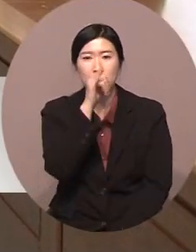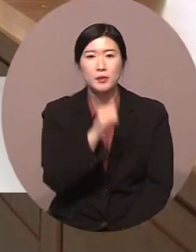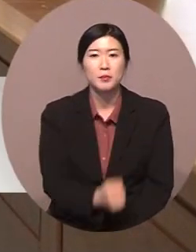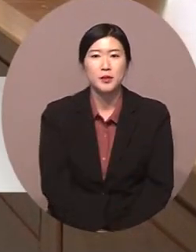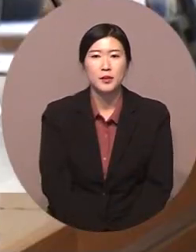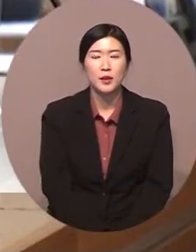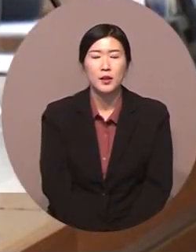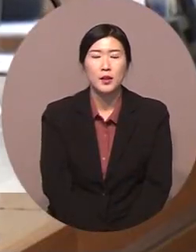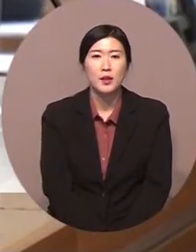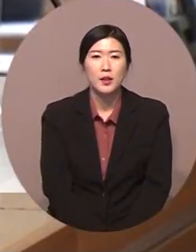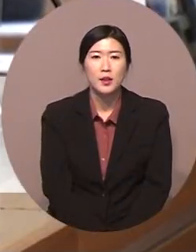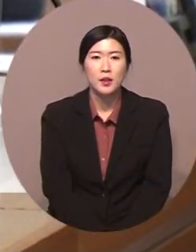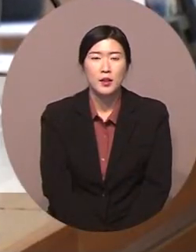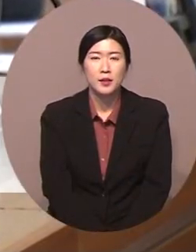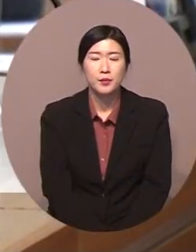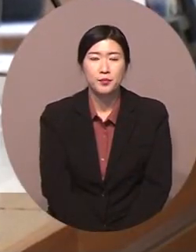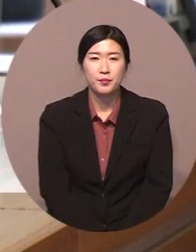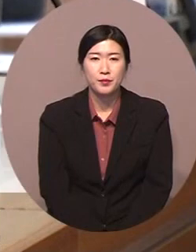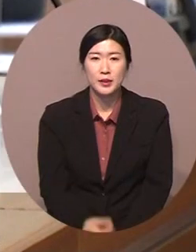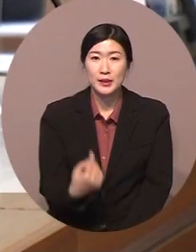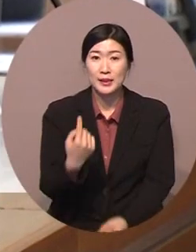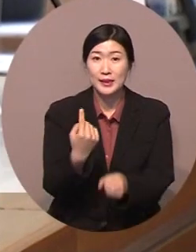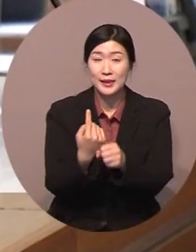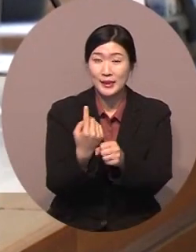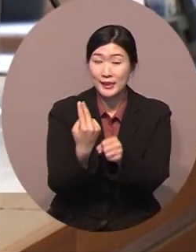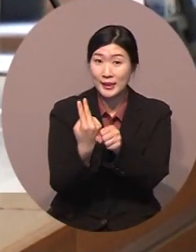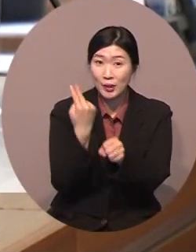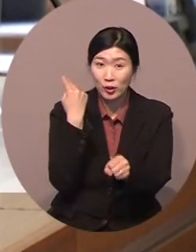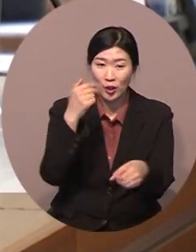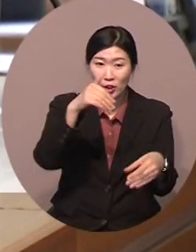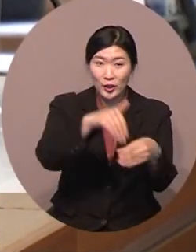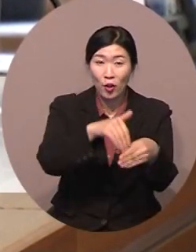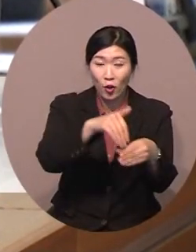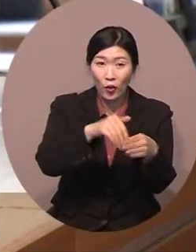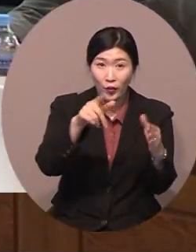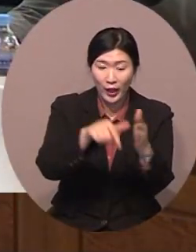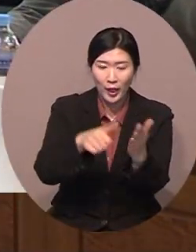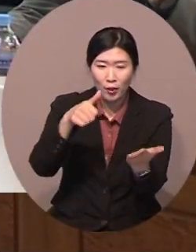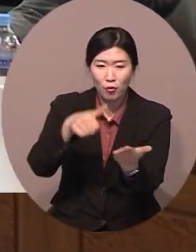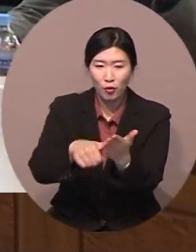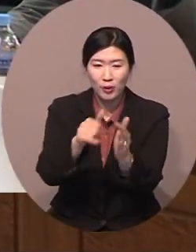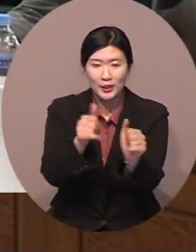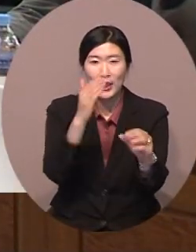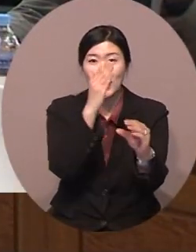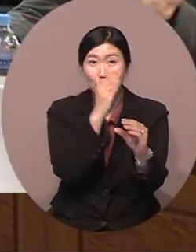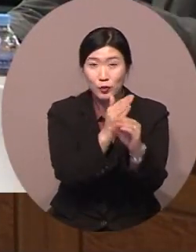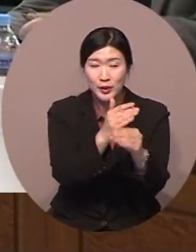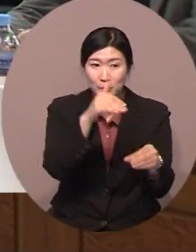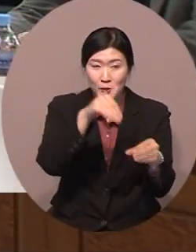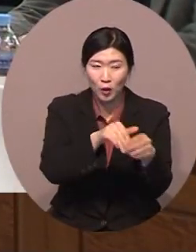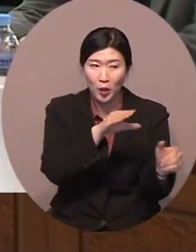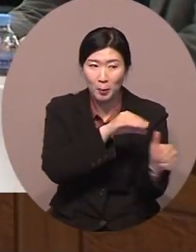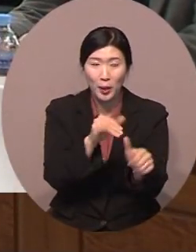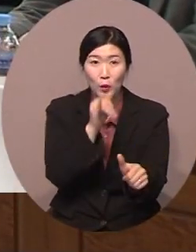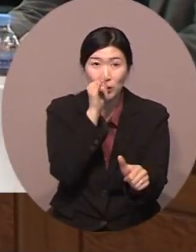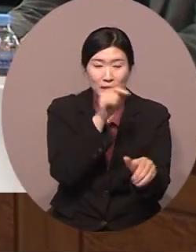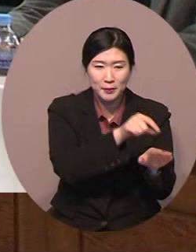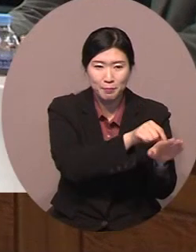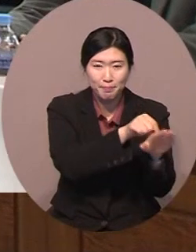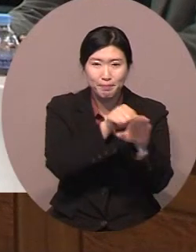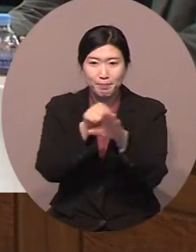논의했습니다 위원들은 대전 mbc 지난 지방 선거에서 시도했던 유권자 중심의 선거 보도가 이번